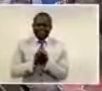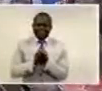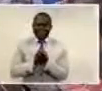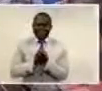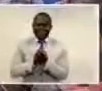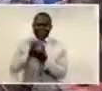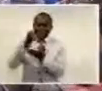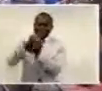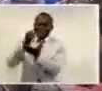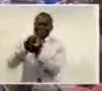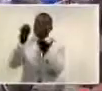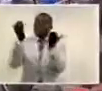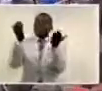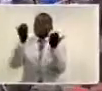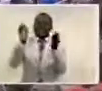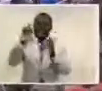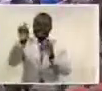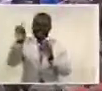igikombe nahagana he